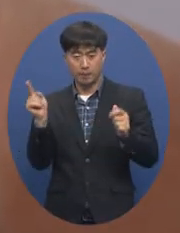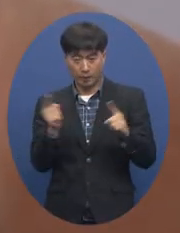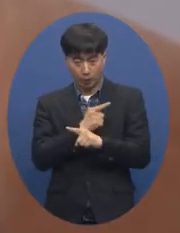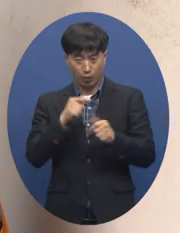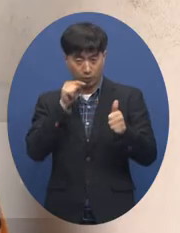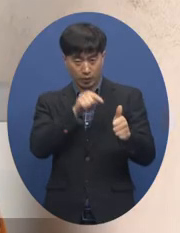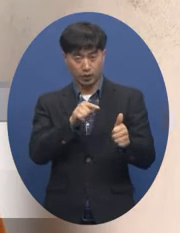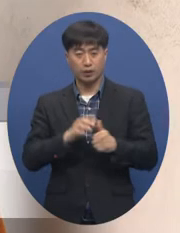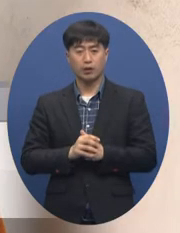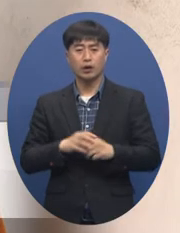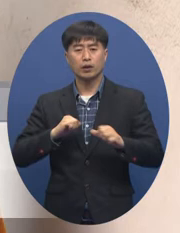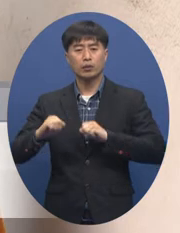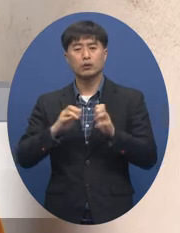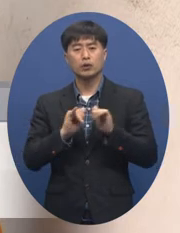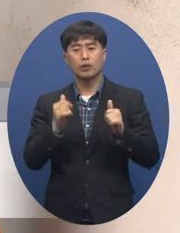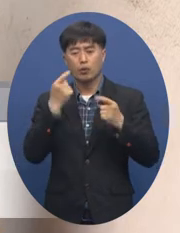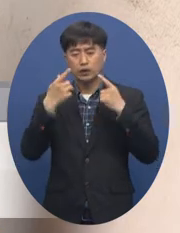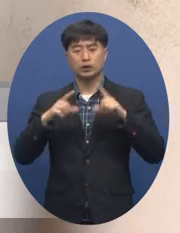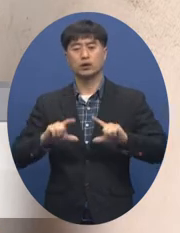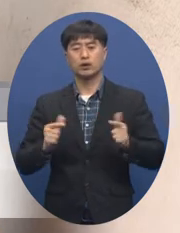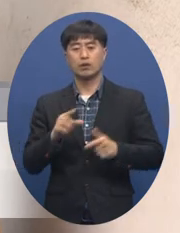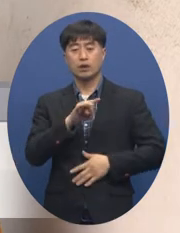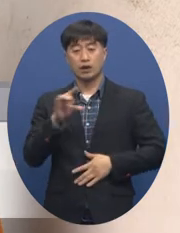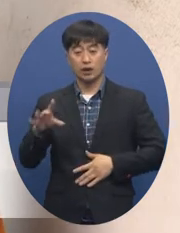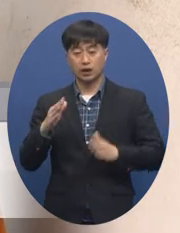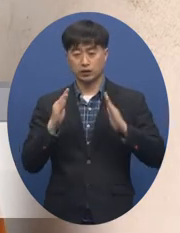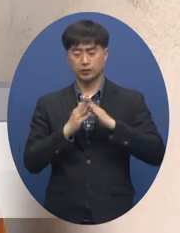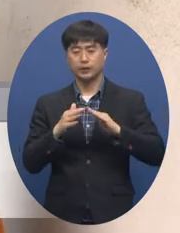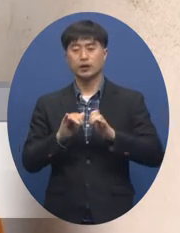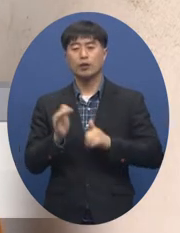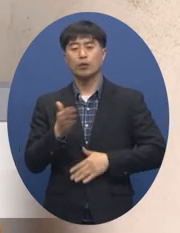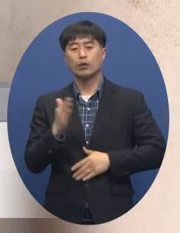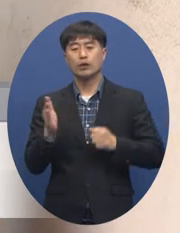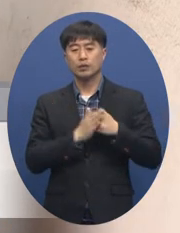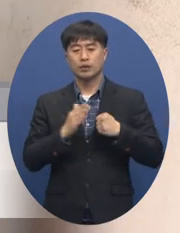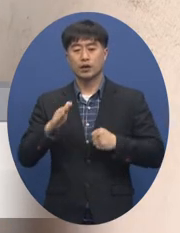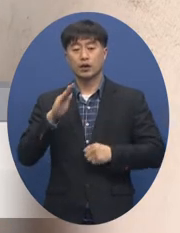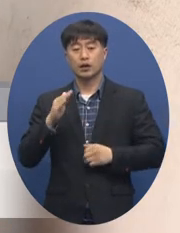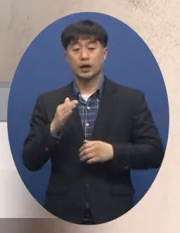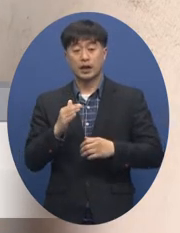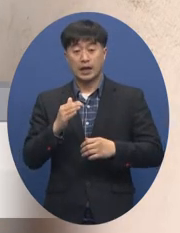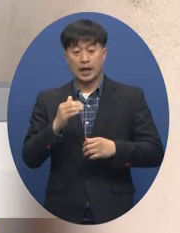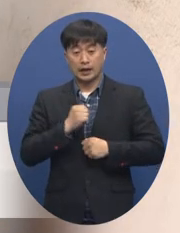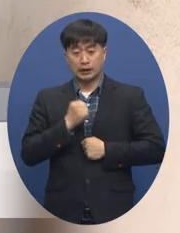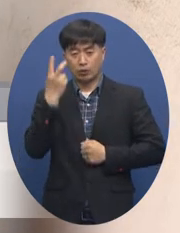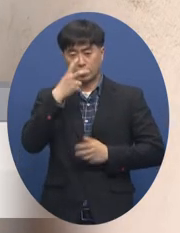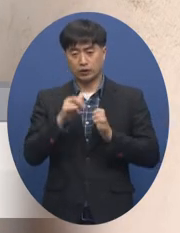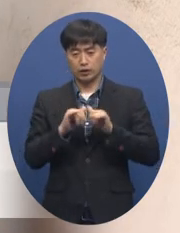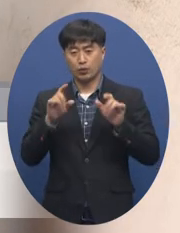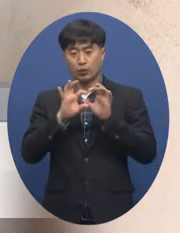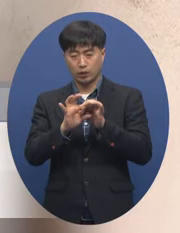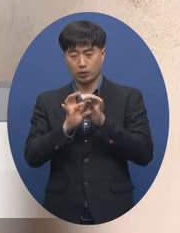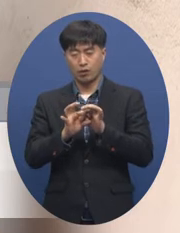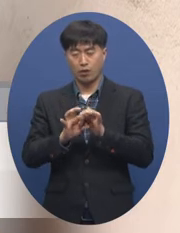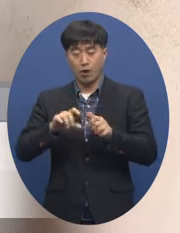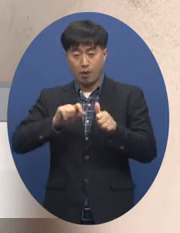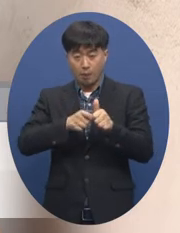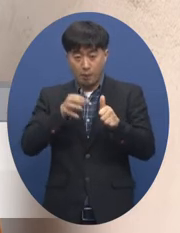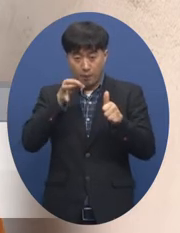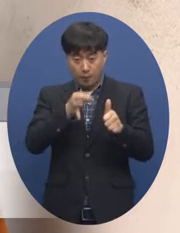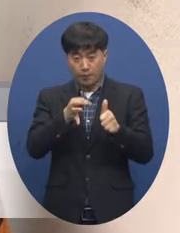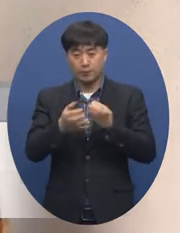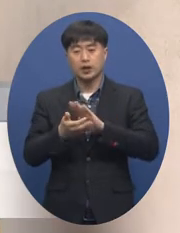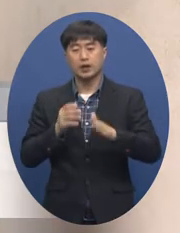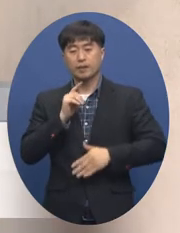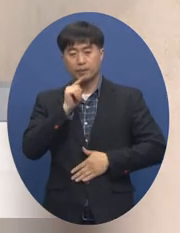내려졌습니다. 행위자가 불분명하고 각 세대에서도 사람이 없기 때문에 저희가 일단 안전관리자를 통해서 일단은 사전